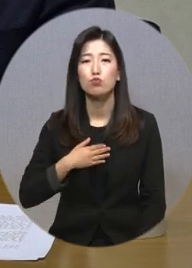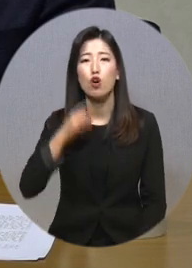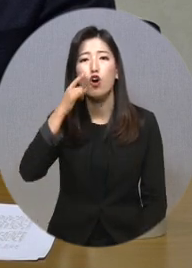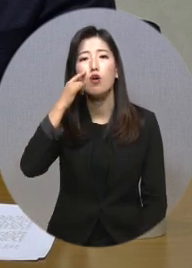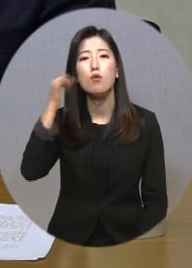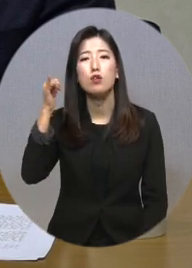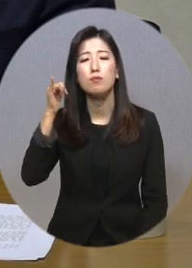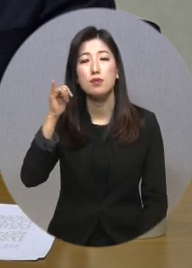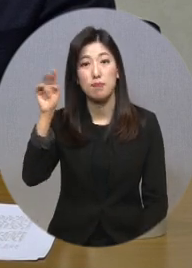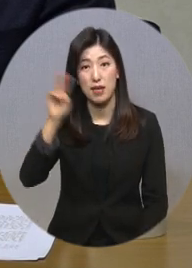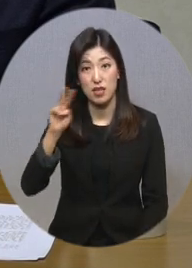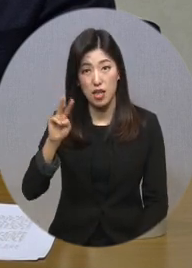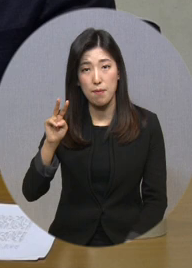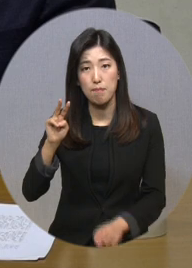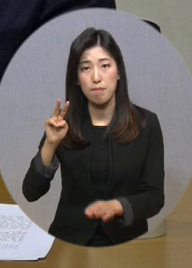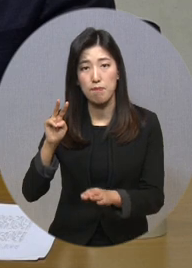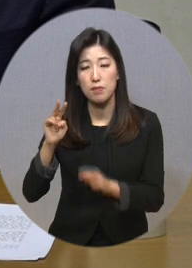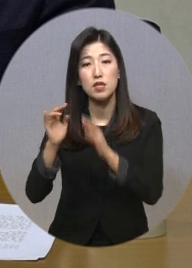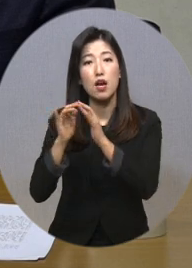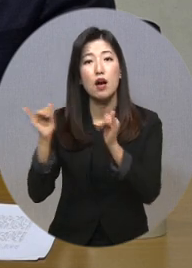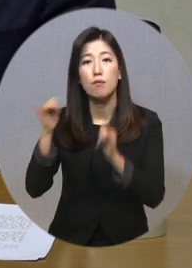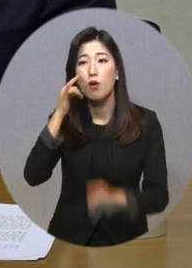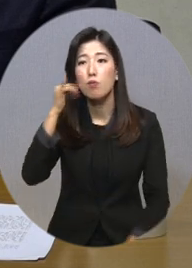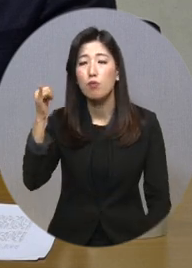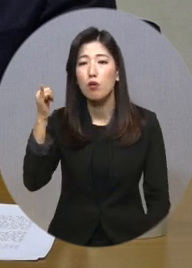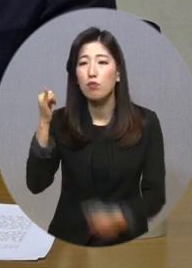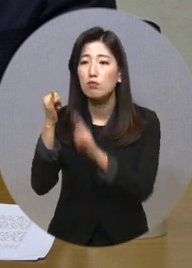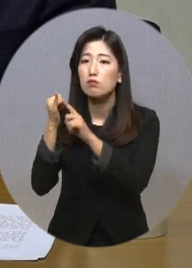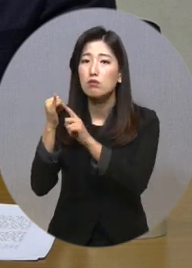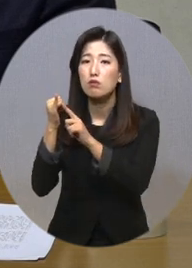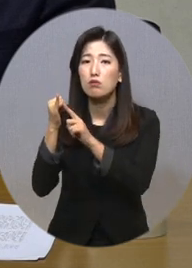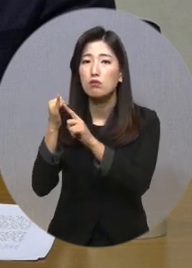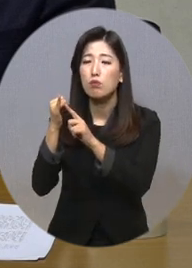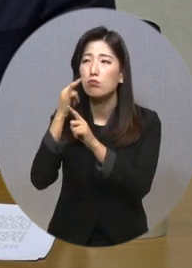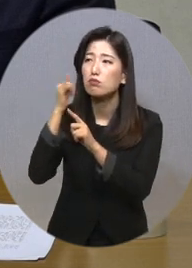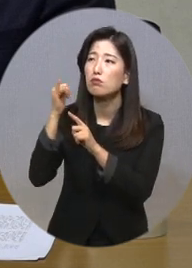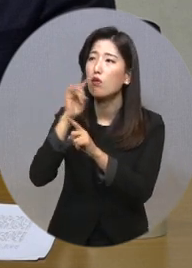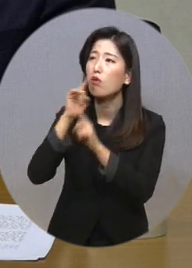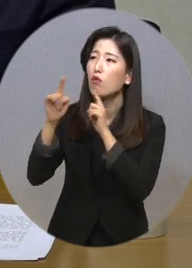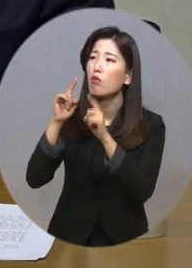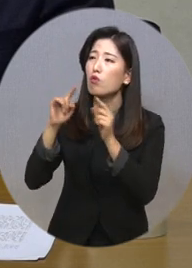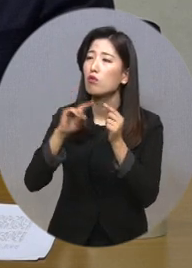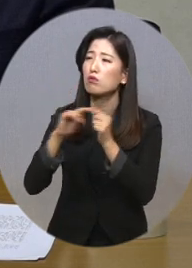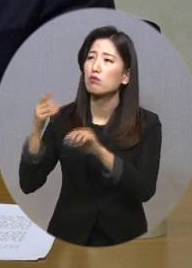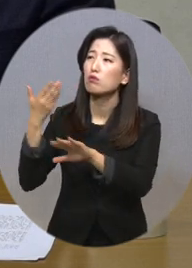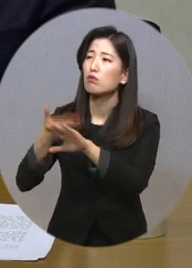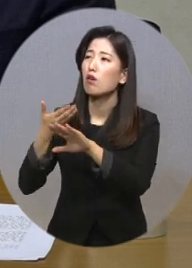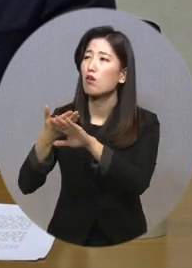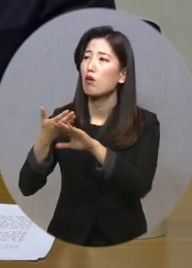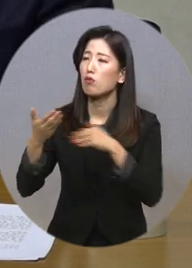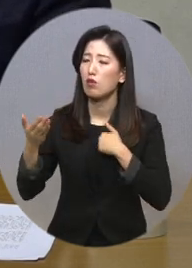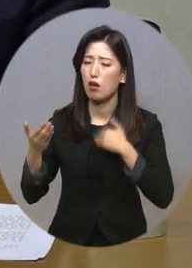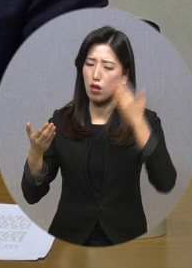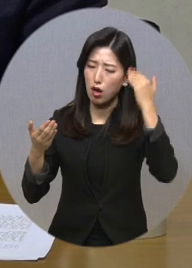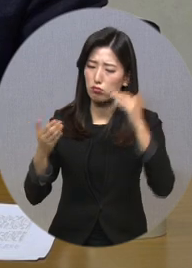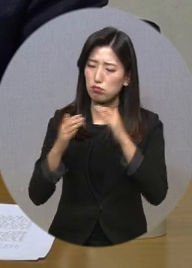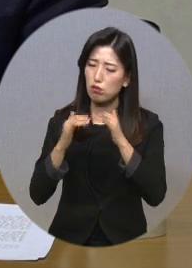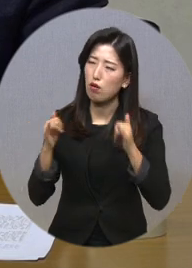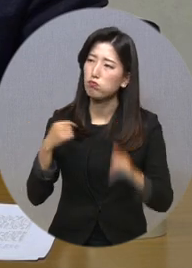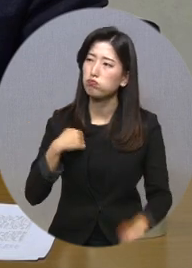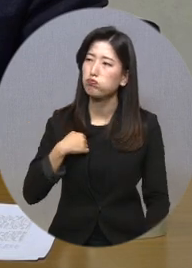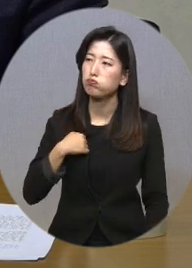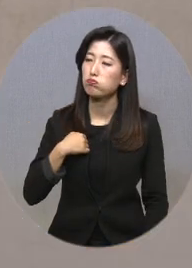합시다. 우선 언어와 글이 다르기에 교육하고 서로 다른